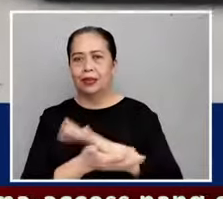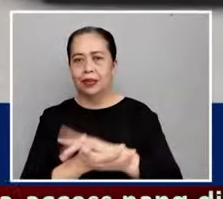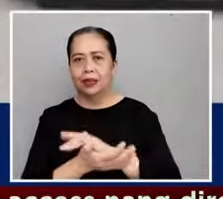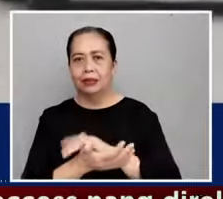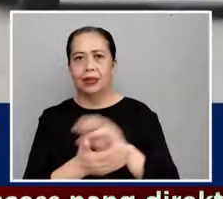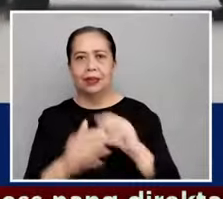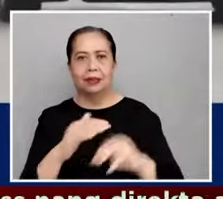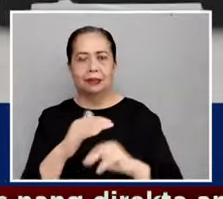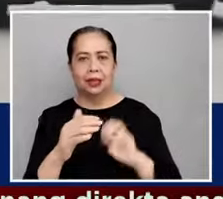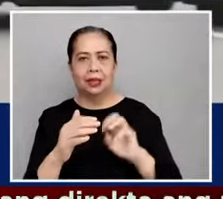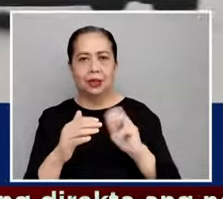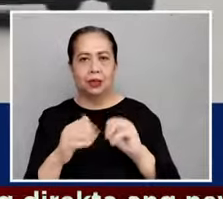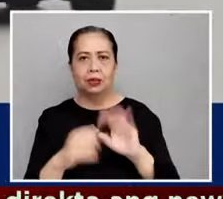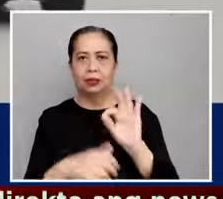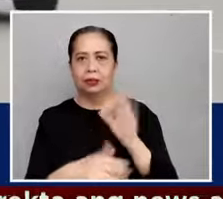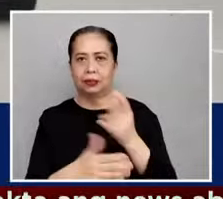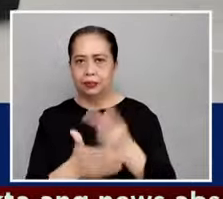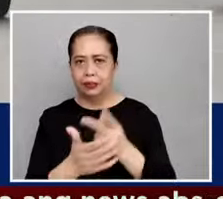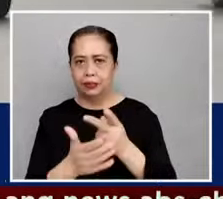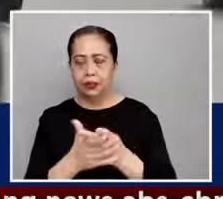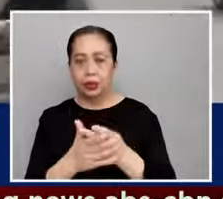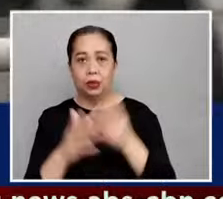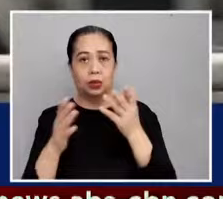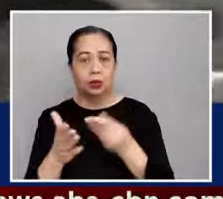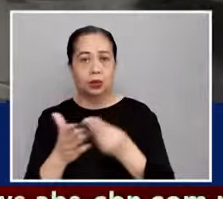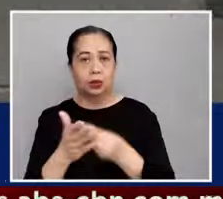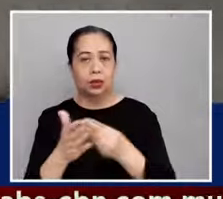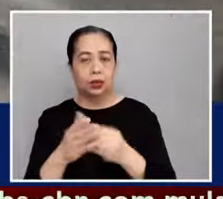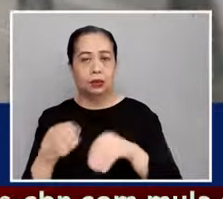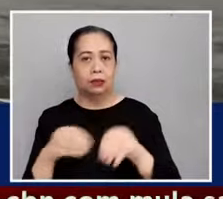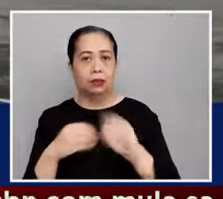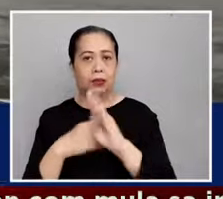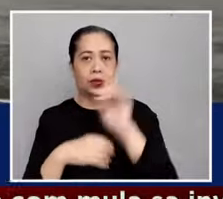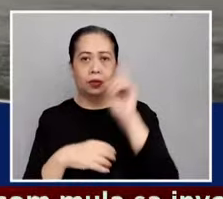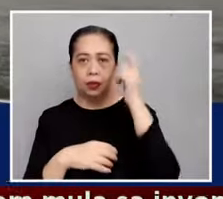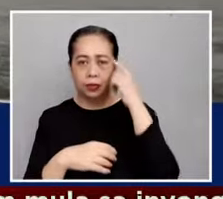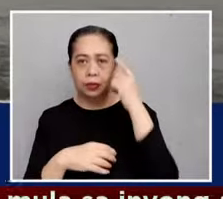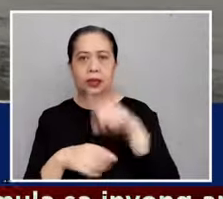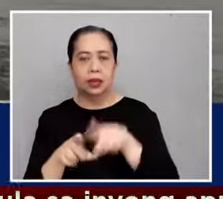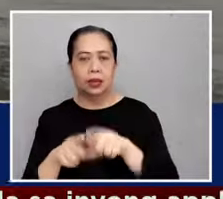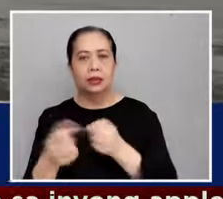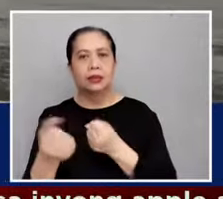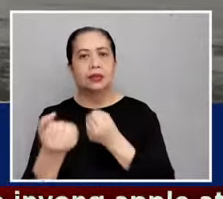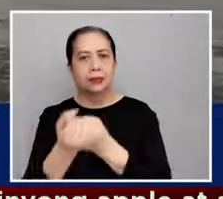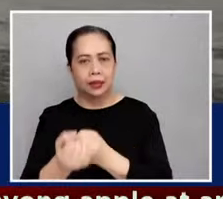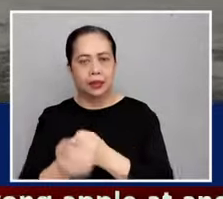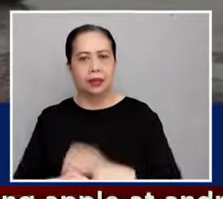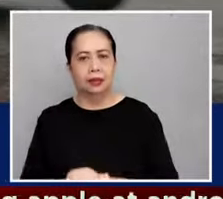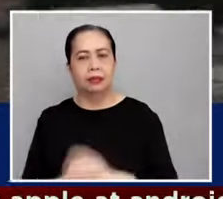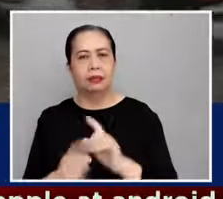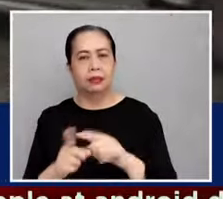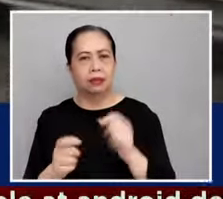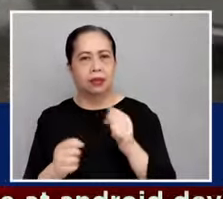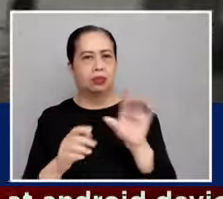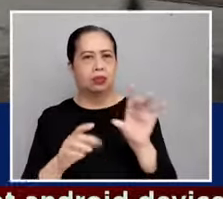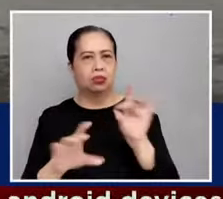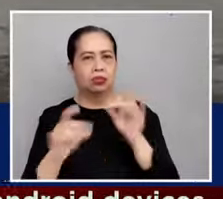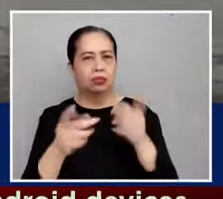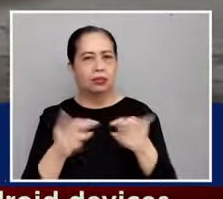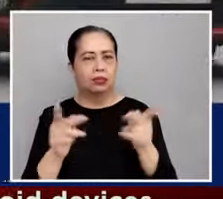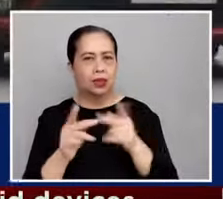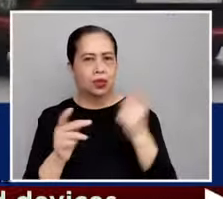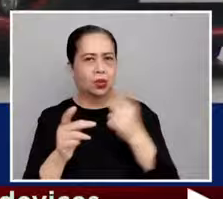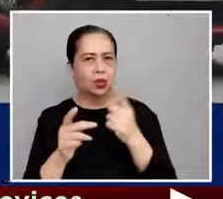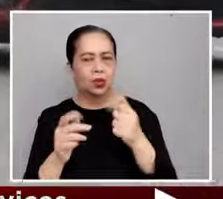na 9 pesos. Ang nalalabing halaga ay ibibigay ng gobyerno bilang subsidiya. Pero pili lang ang mga ruta na mabibigyan